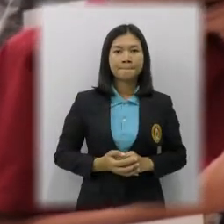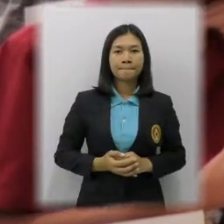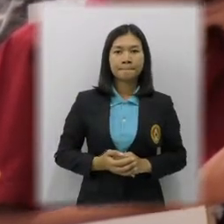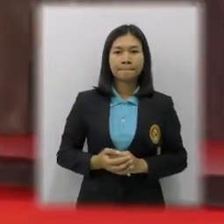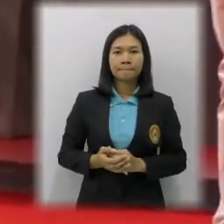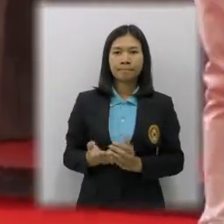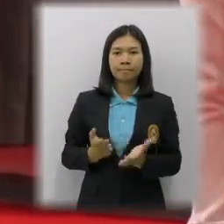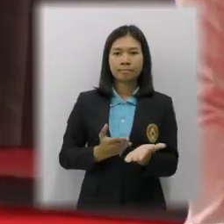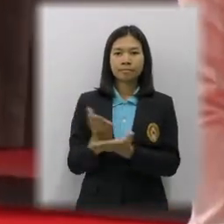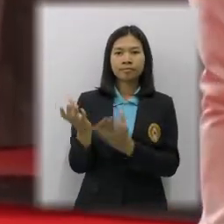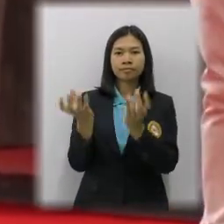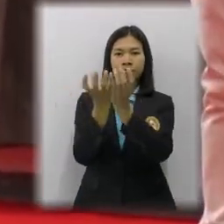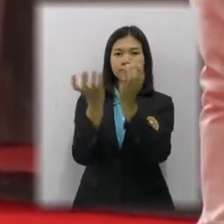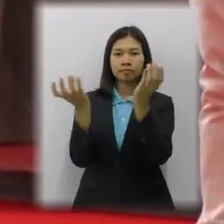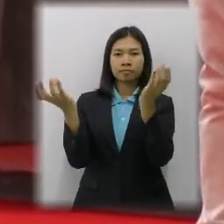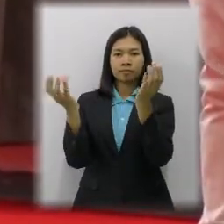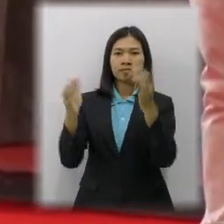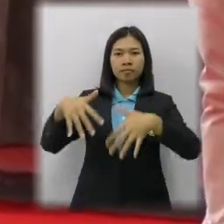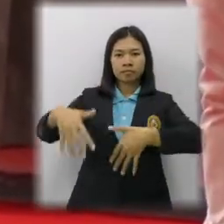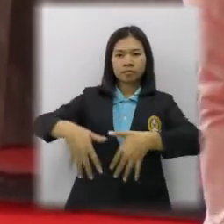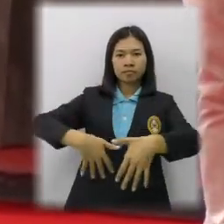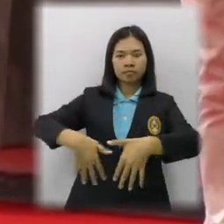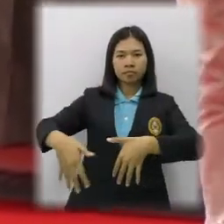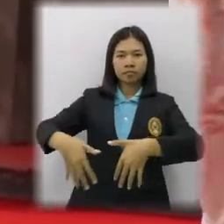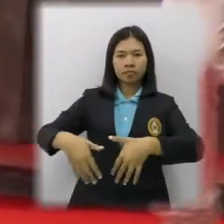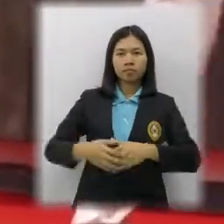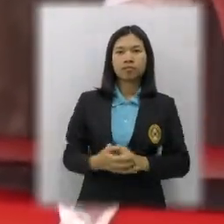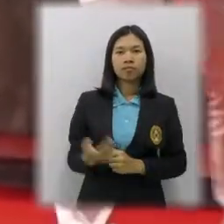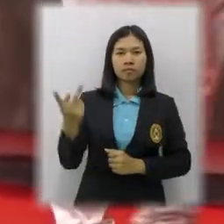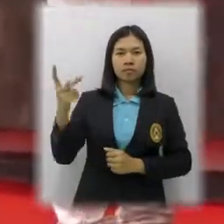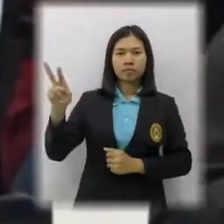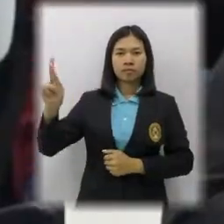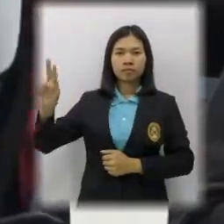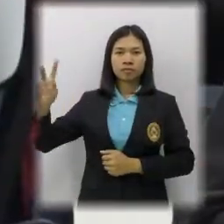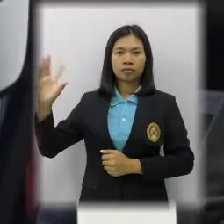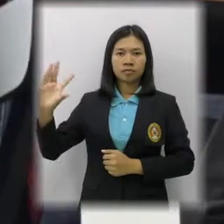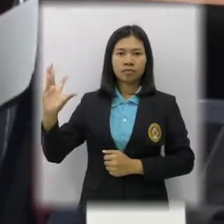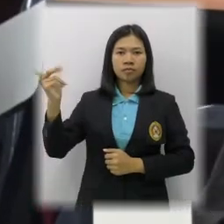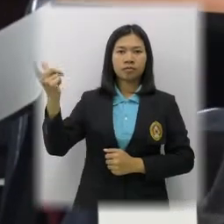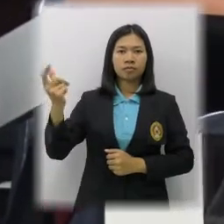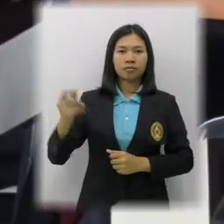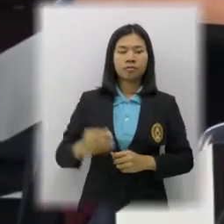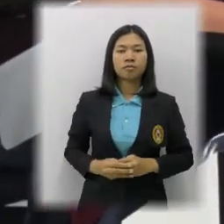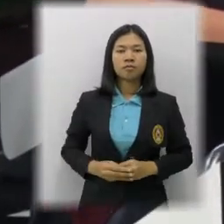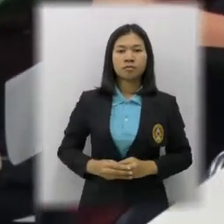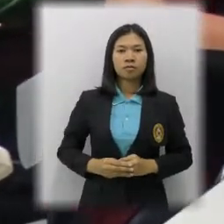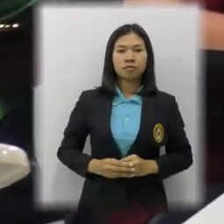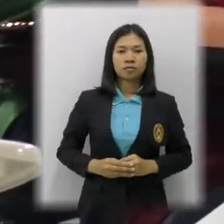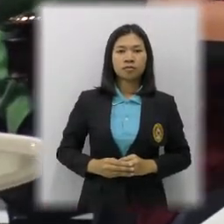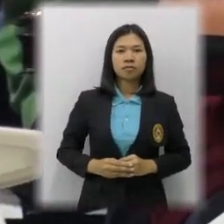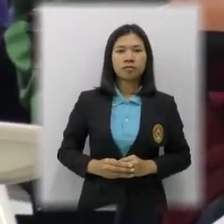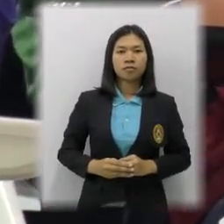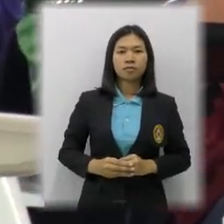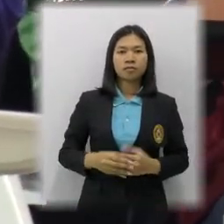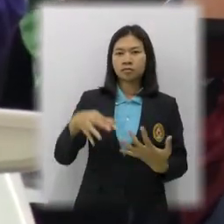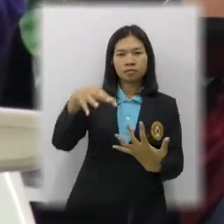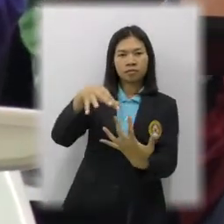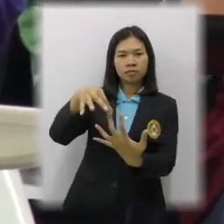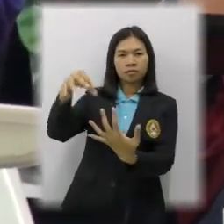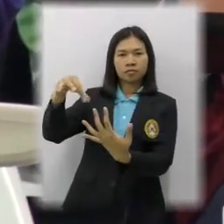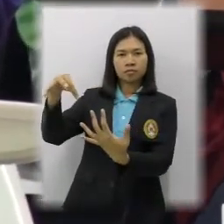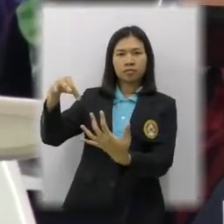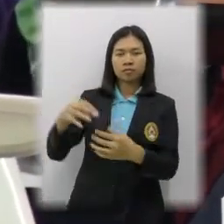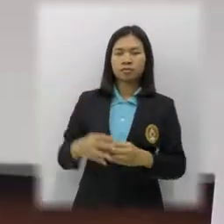คณะรณรงค์เพื่อรัฐธรรมนูญฉบับประชาชนหรือครช. มูลนิธิเครือข่ายเอเชียเพื่อการเลือกตั้